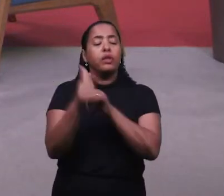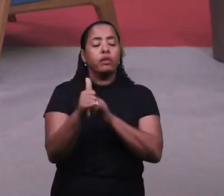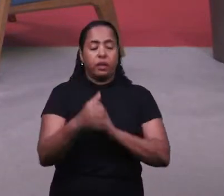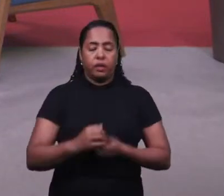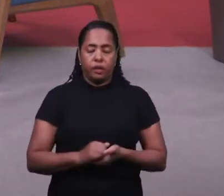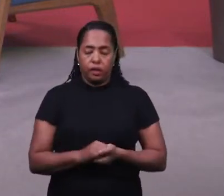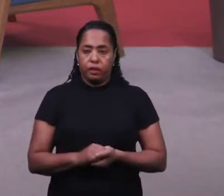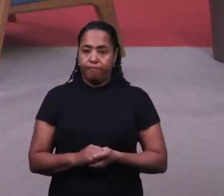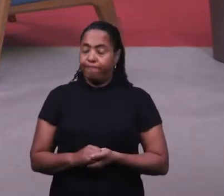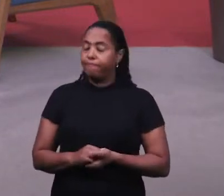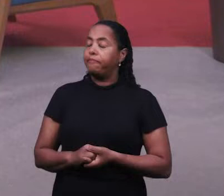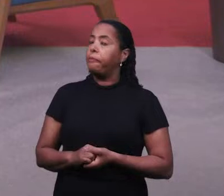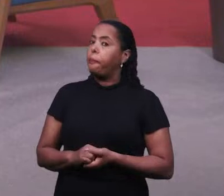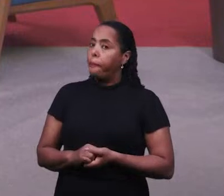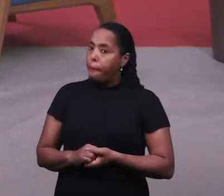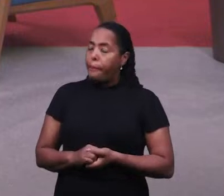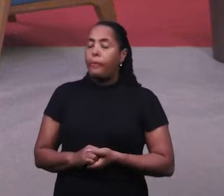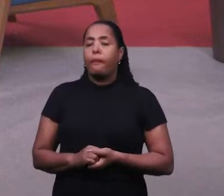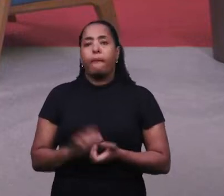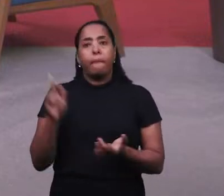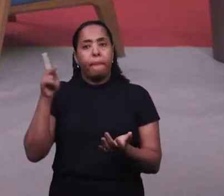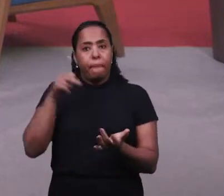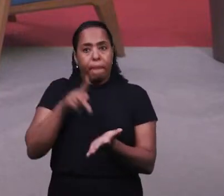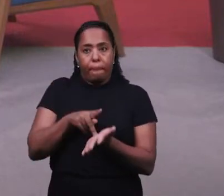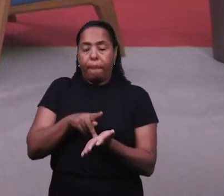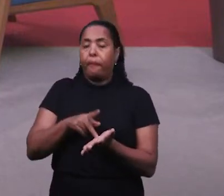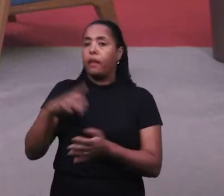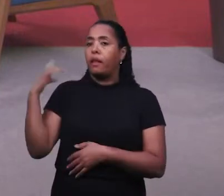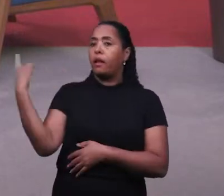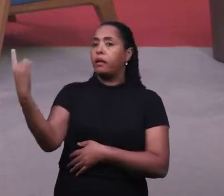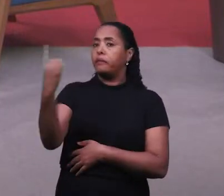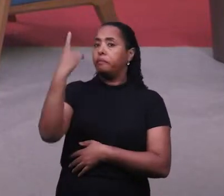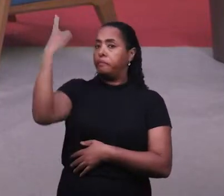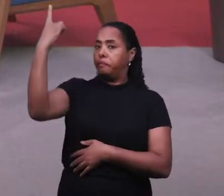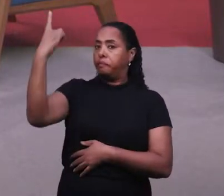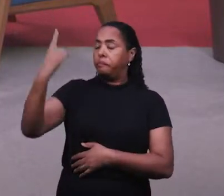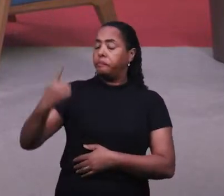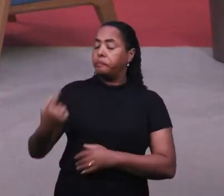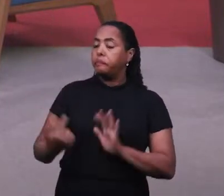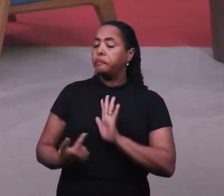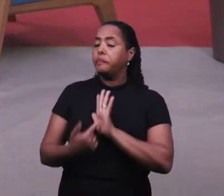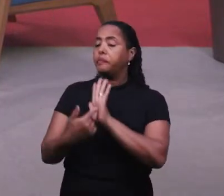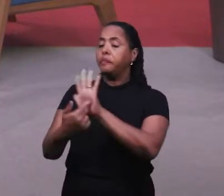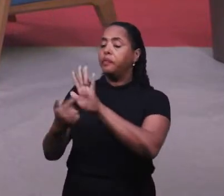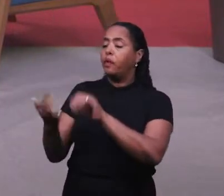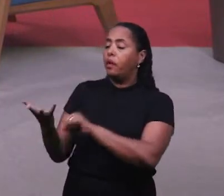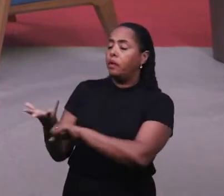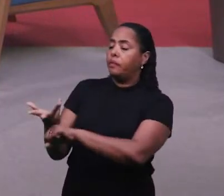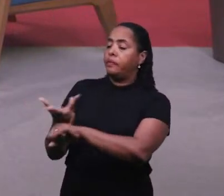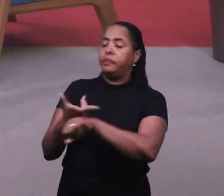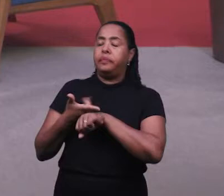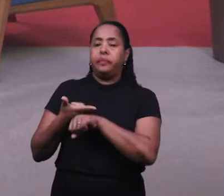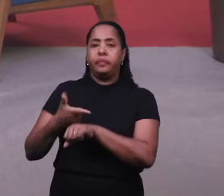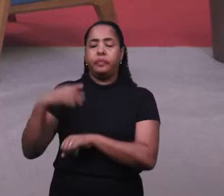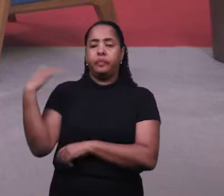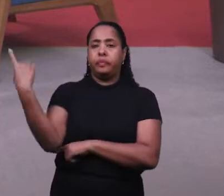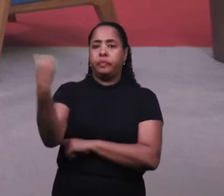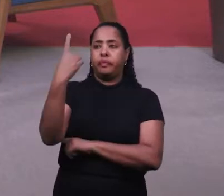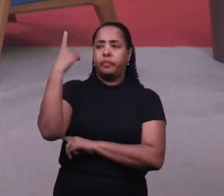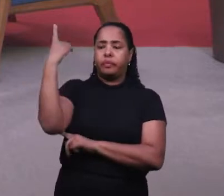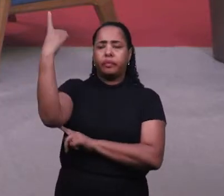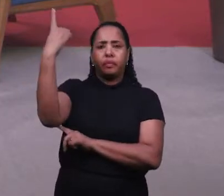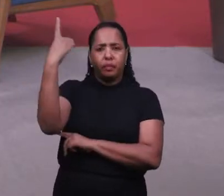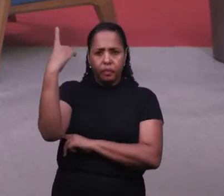et après l'application prophétique, quand vous parlez des conquêtes, David, depuis le moment qu'il a été